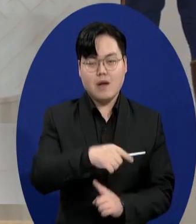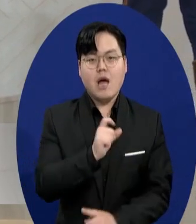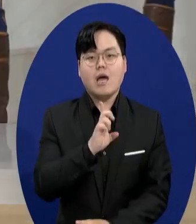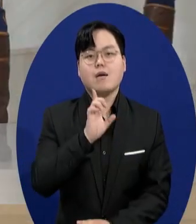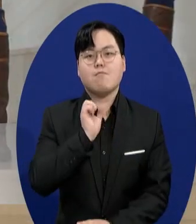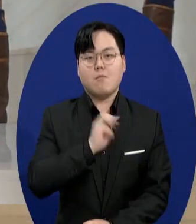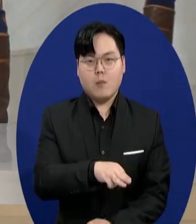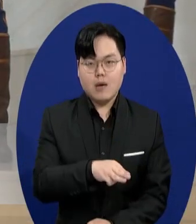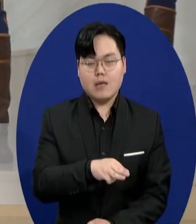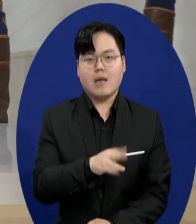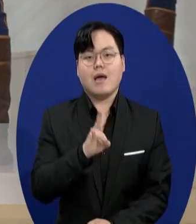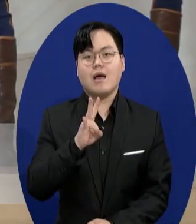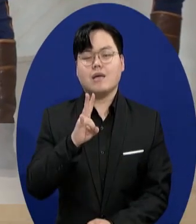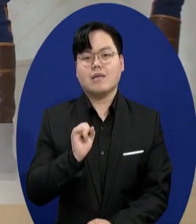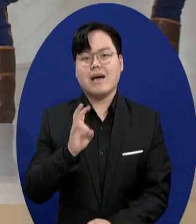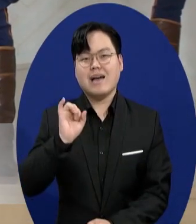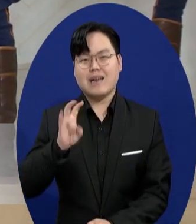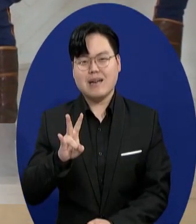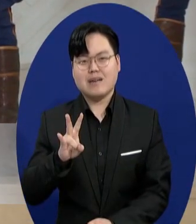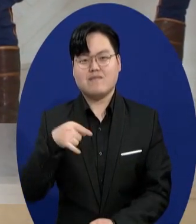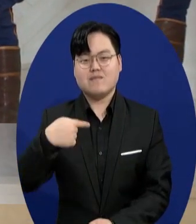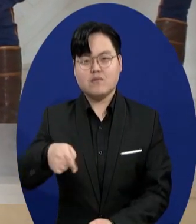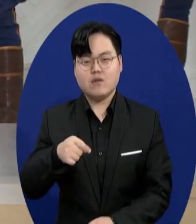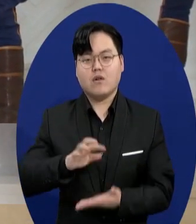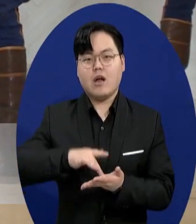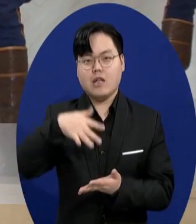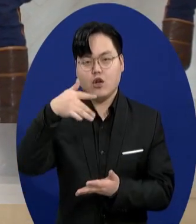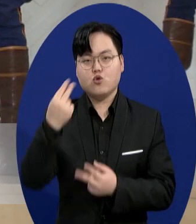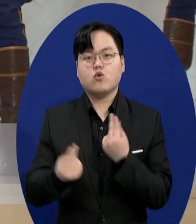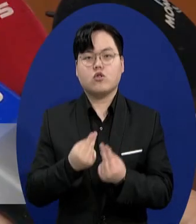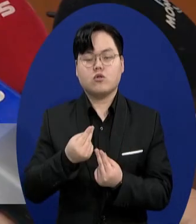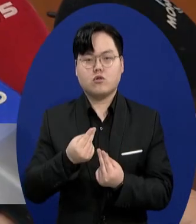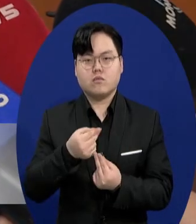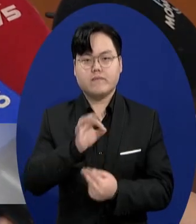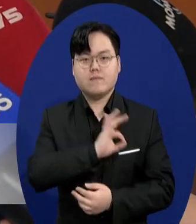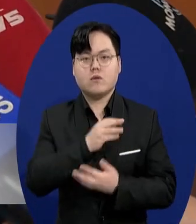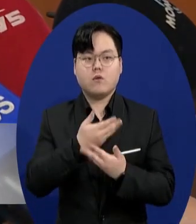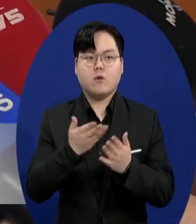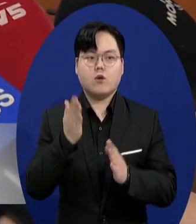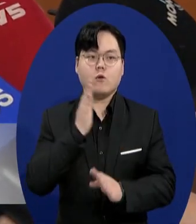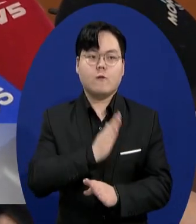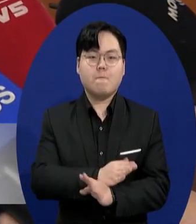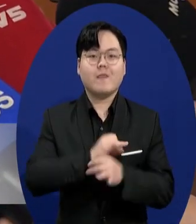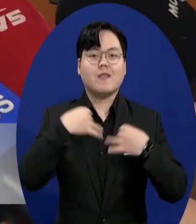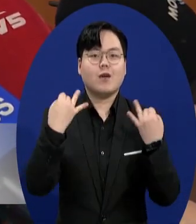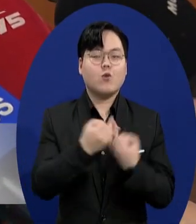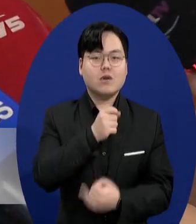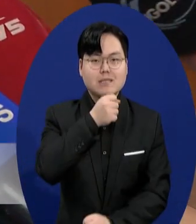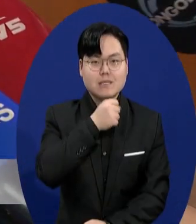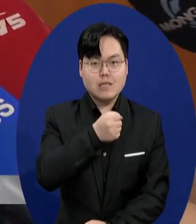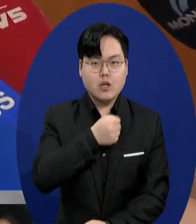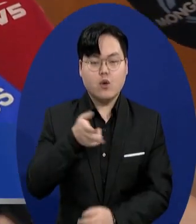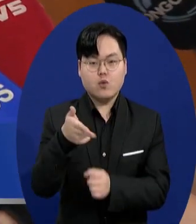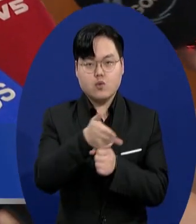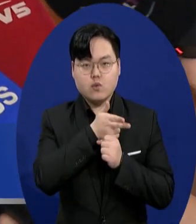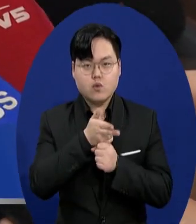нарыг Сүрэн Жавын Наранг гавьяат жүжигчин цолоор шагналаа. Атлантын үе үеийн сэтгүүлч,